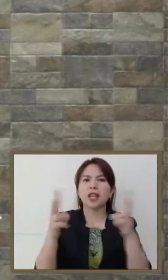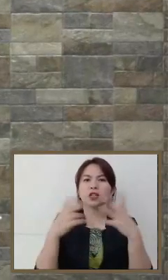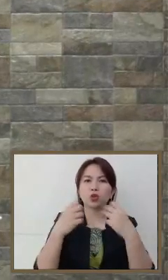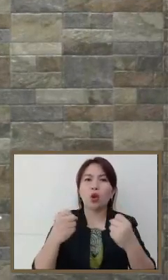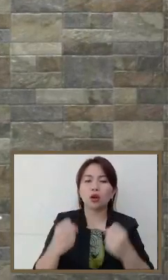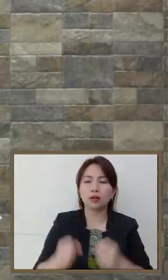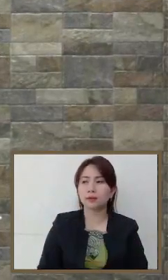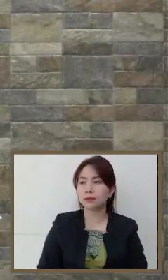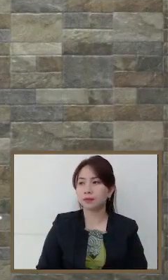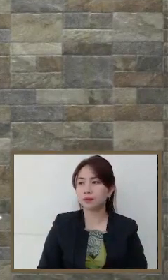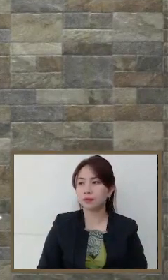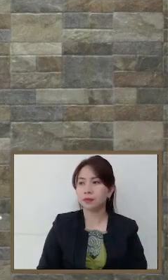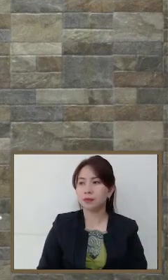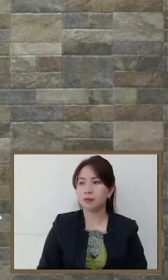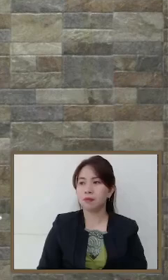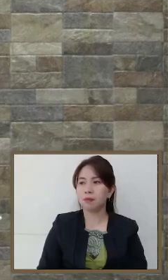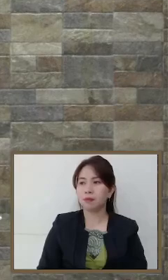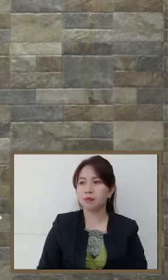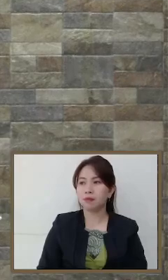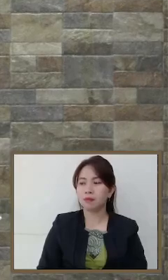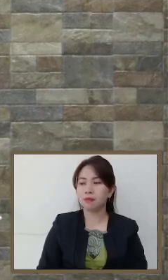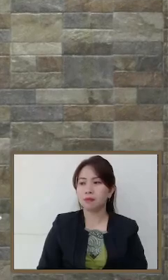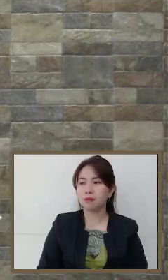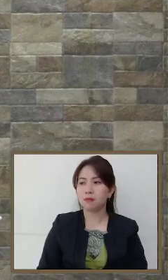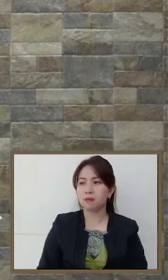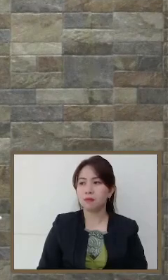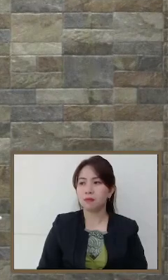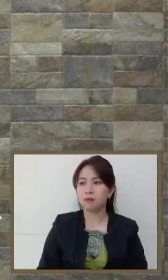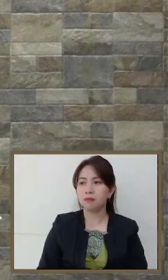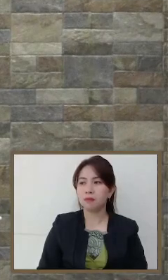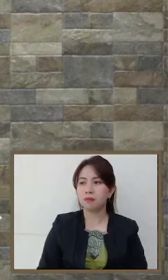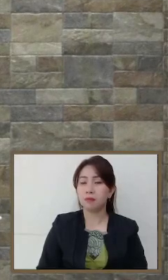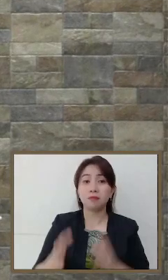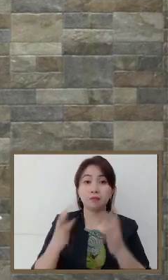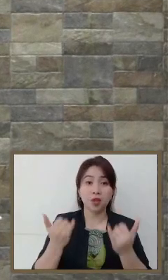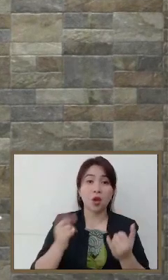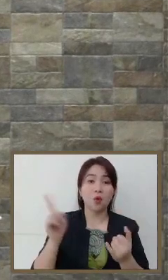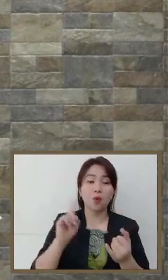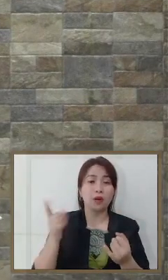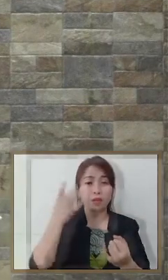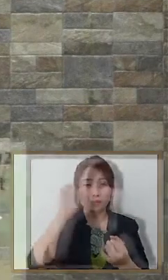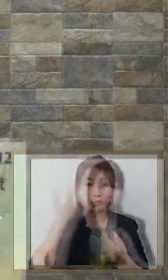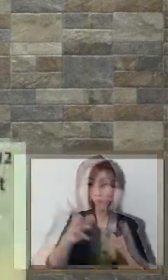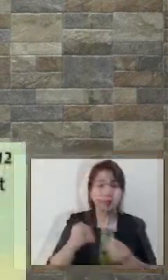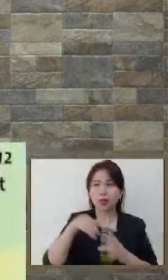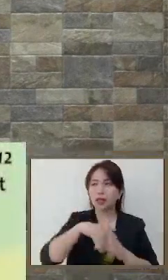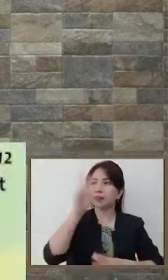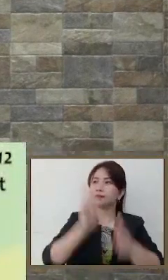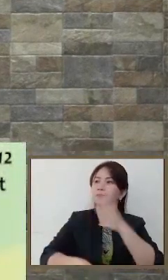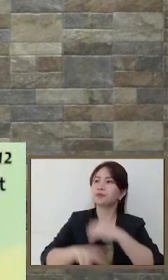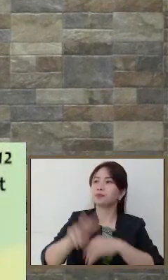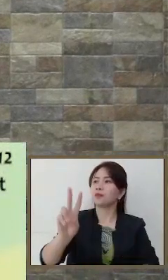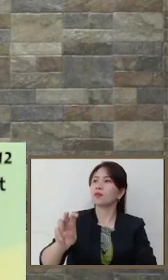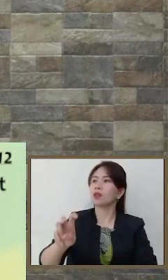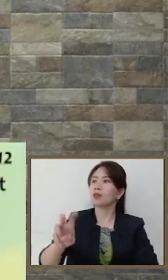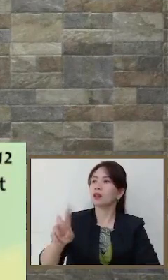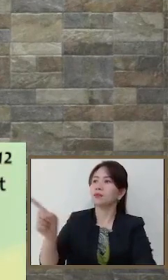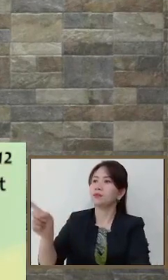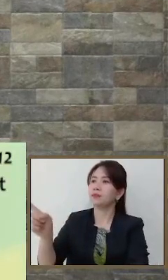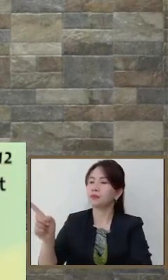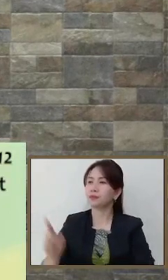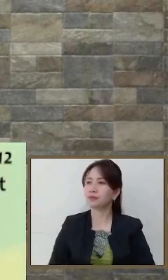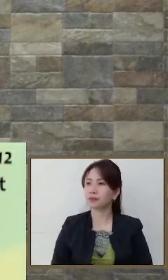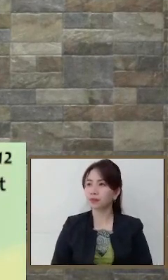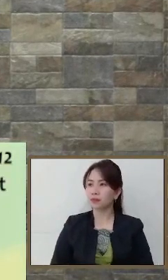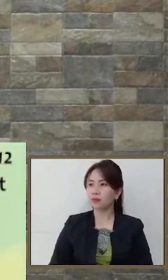12 ayaw makuha talaga talagang ayaw mo and she caught him by his What saying with me ito na talagang ano